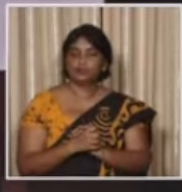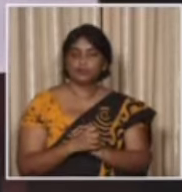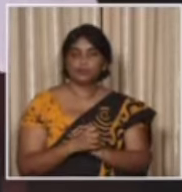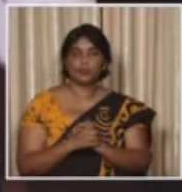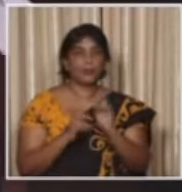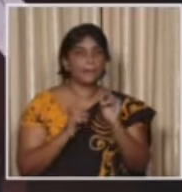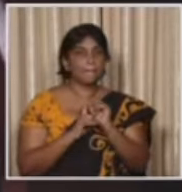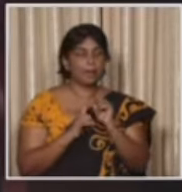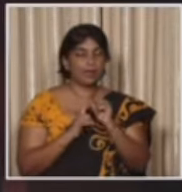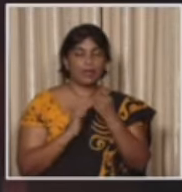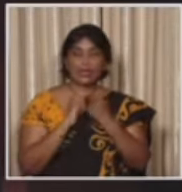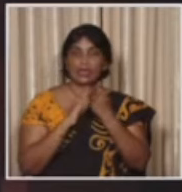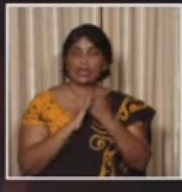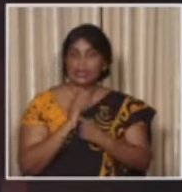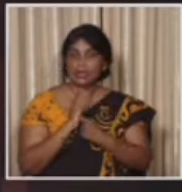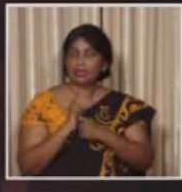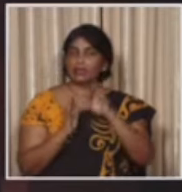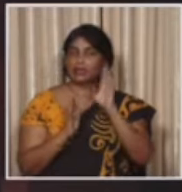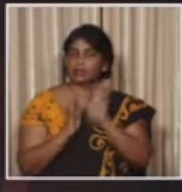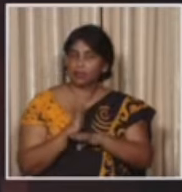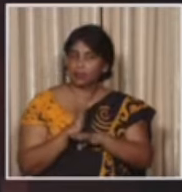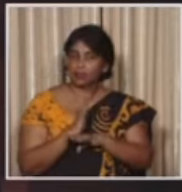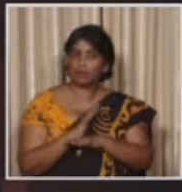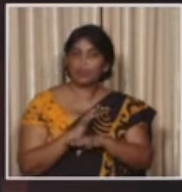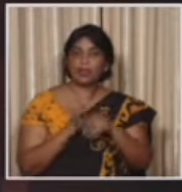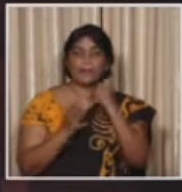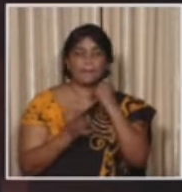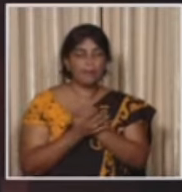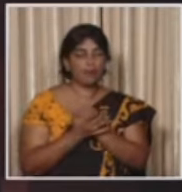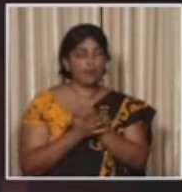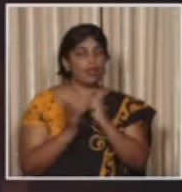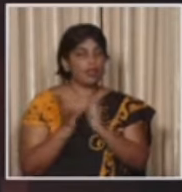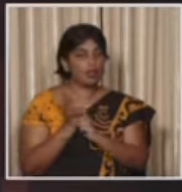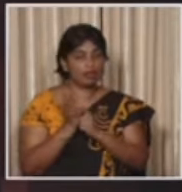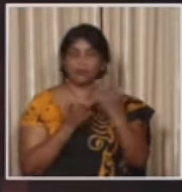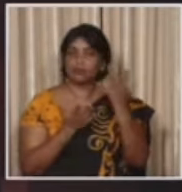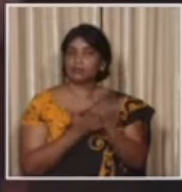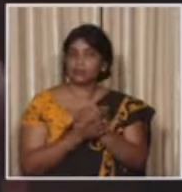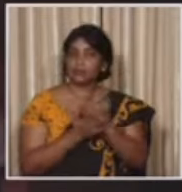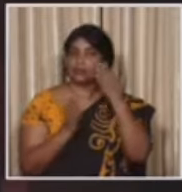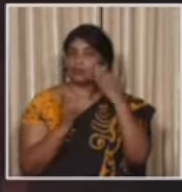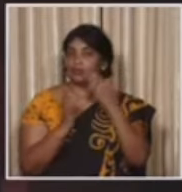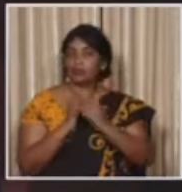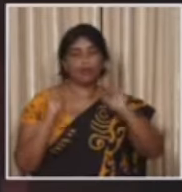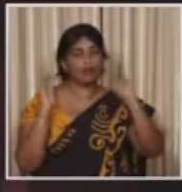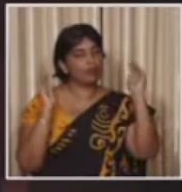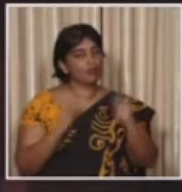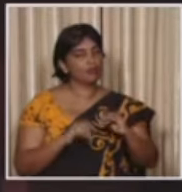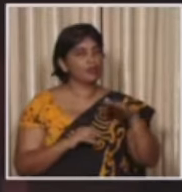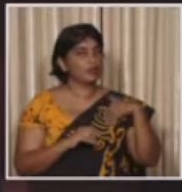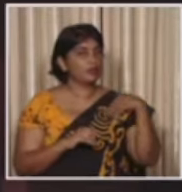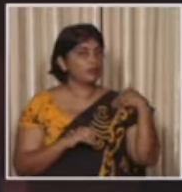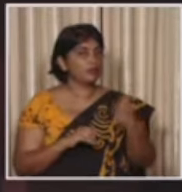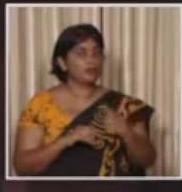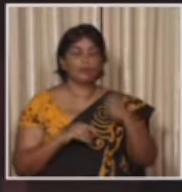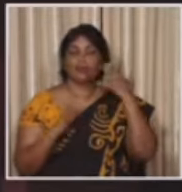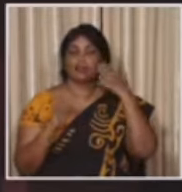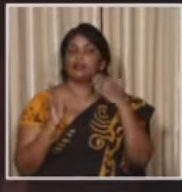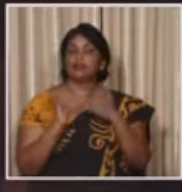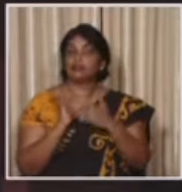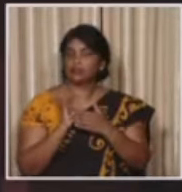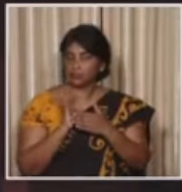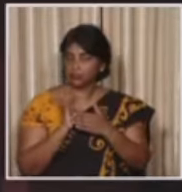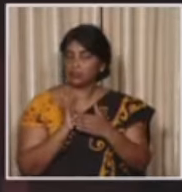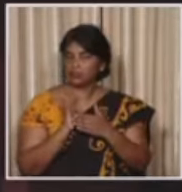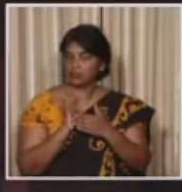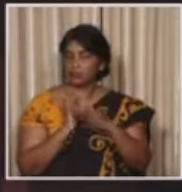පරාටේ බලතල අත්හැරීම් බැංකුවේ ණය කර ගැනීමේ හැකියාව අවම කිරීමට ප්‍රධාන හේතු කරුණා කාරණාවක්